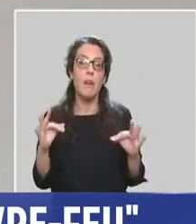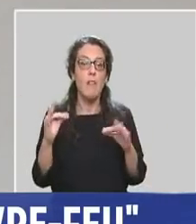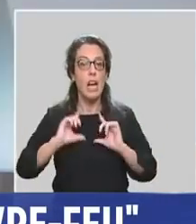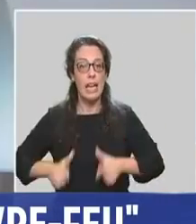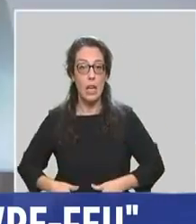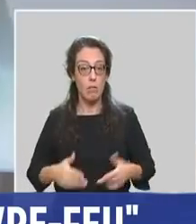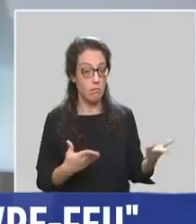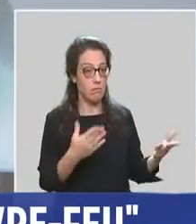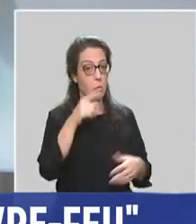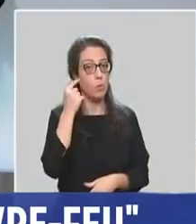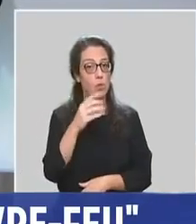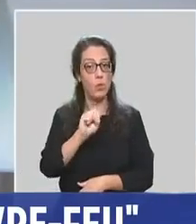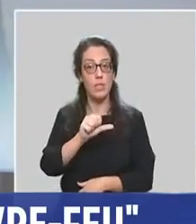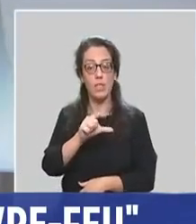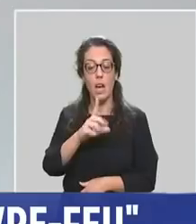je vous laisse la parole.